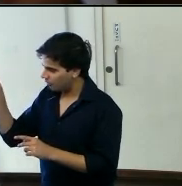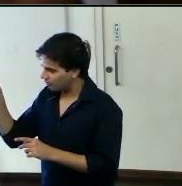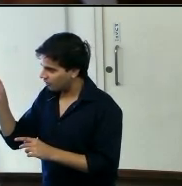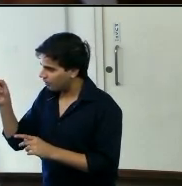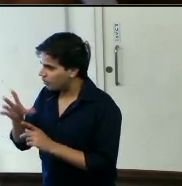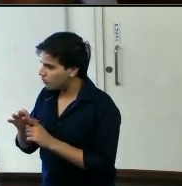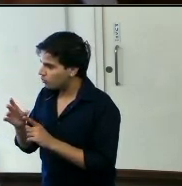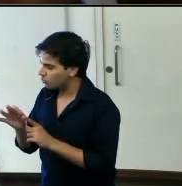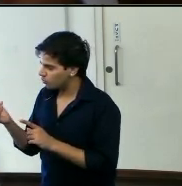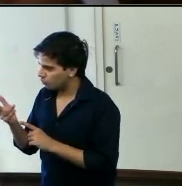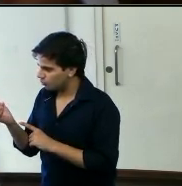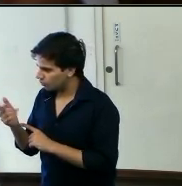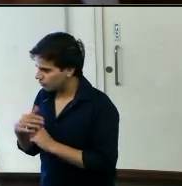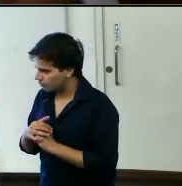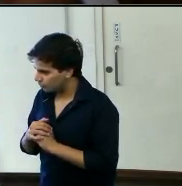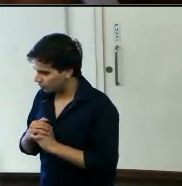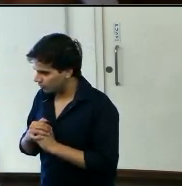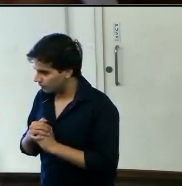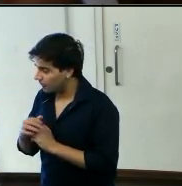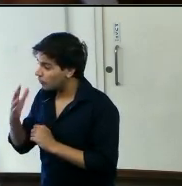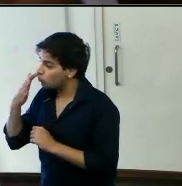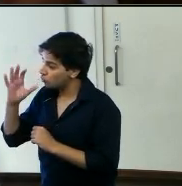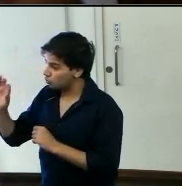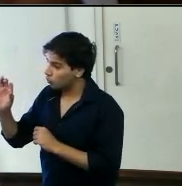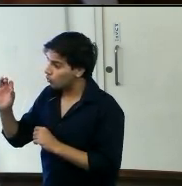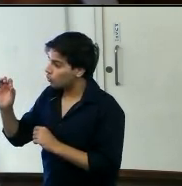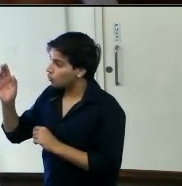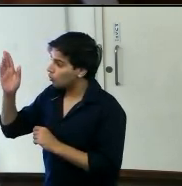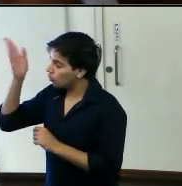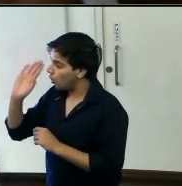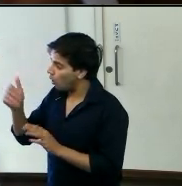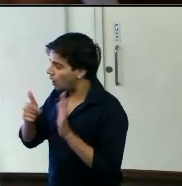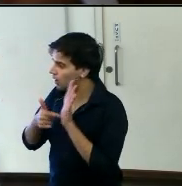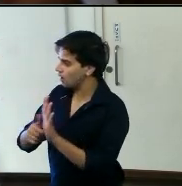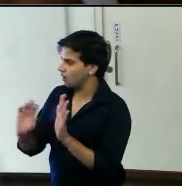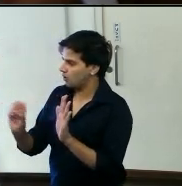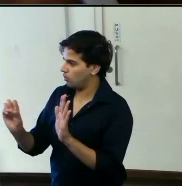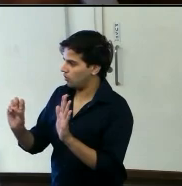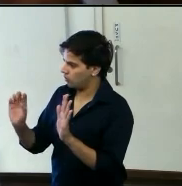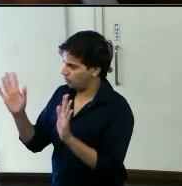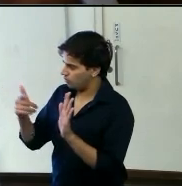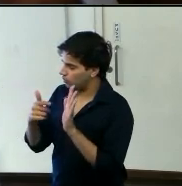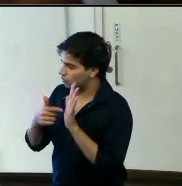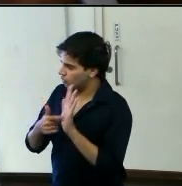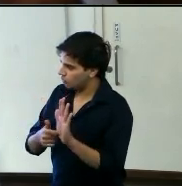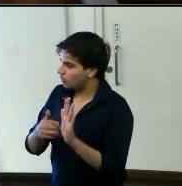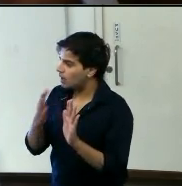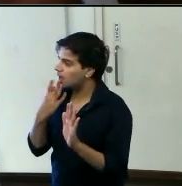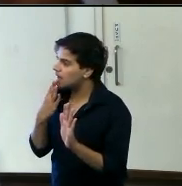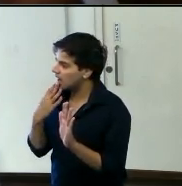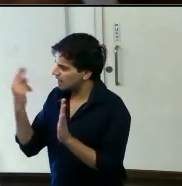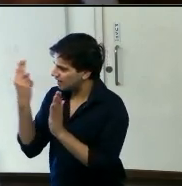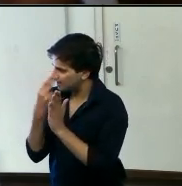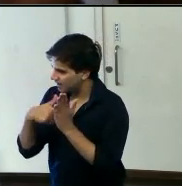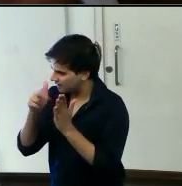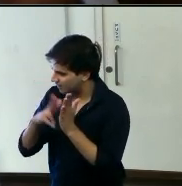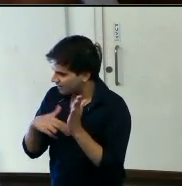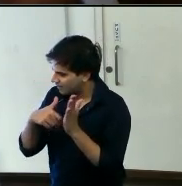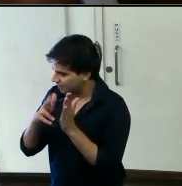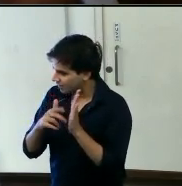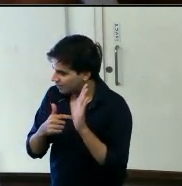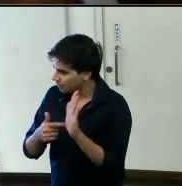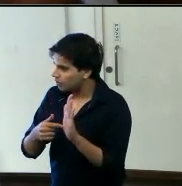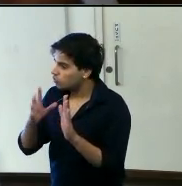ಇಟ್ಟರೆ ಅದು ದೇ ಡೋಂಟ್ ರೆಪ್ರೆಸೆಂಟ್ ಗಾಡೆಸ್, ಬಟ್ ಅವರೇನೇ ದೇವಿ. ಆ 3 ಕಲರೇನೇ ದೇವಿ ಅಂತ. ಸೊ ಇಟ್ ಇಸ್